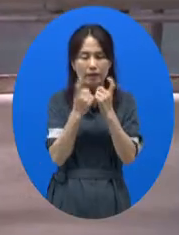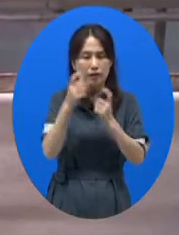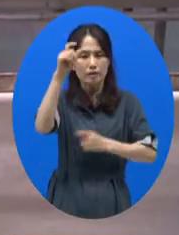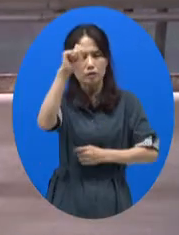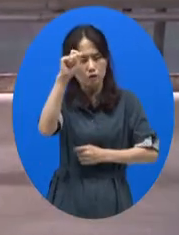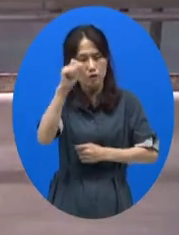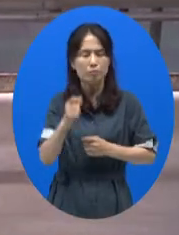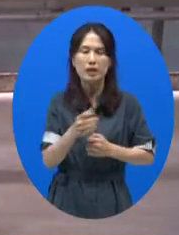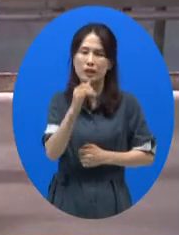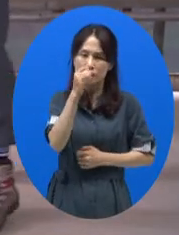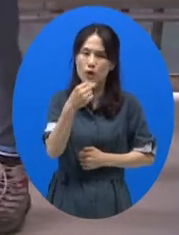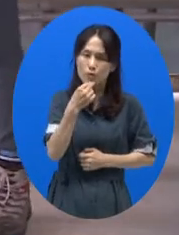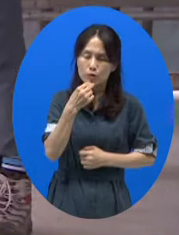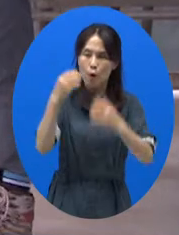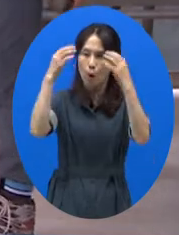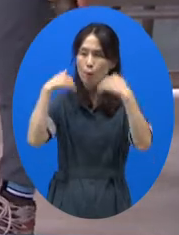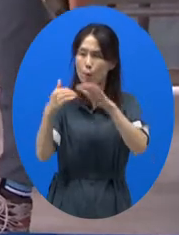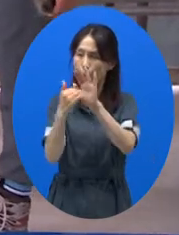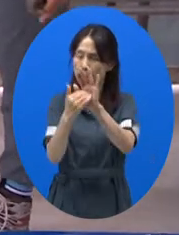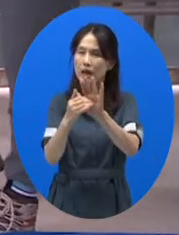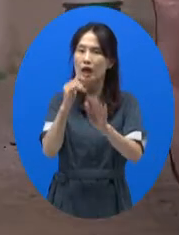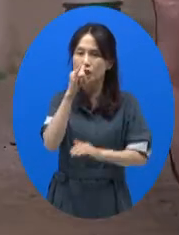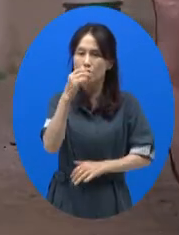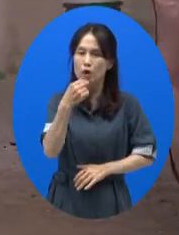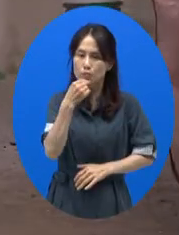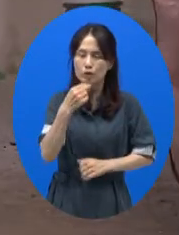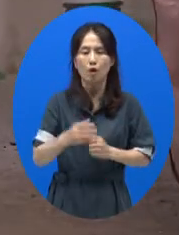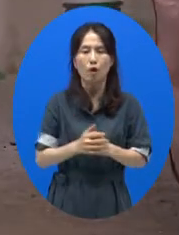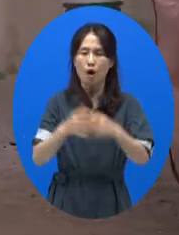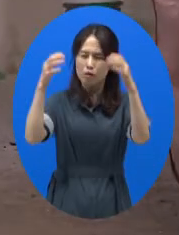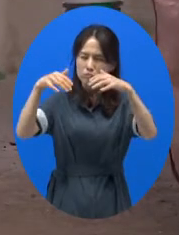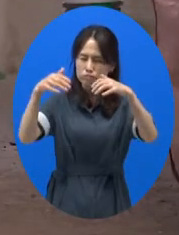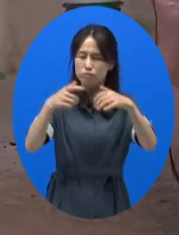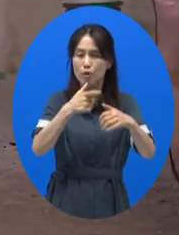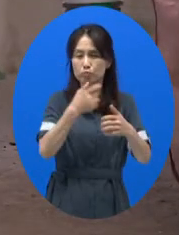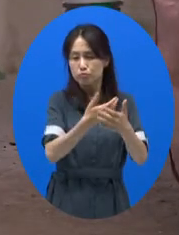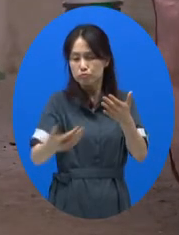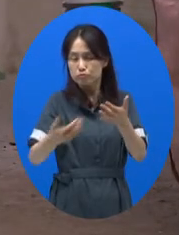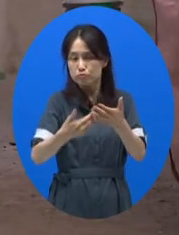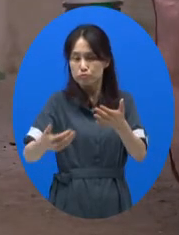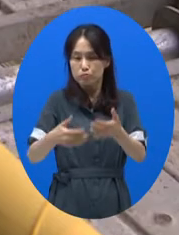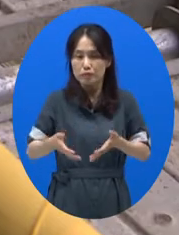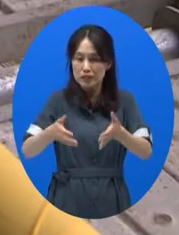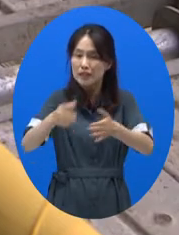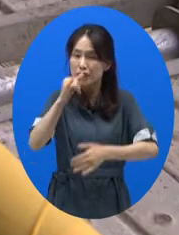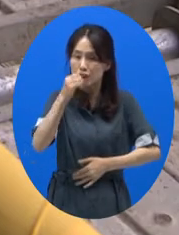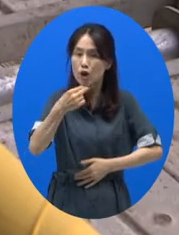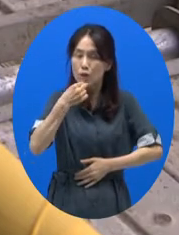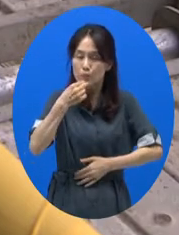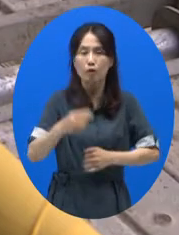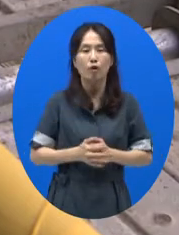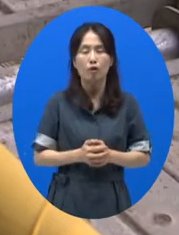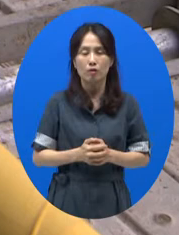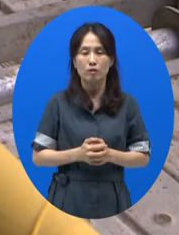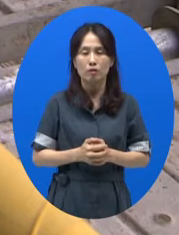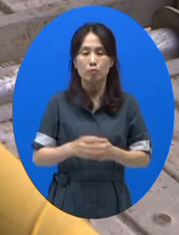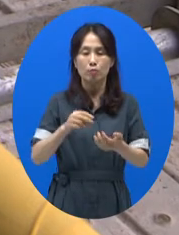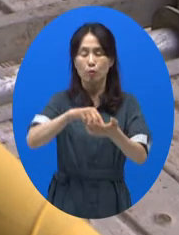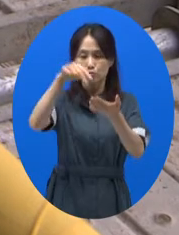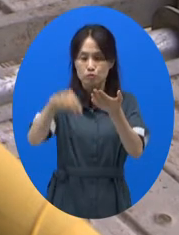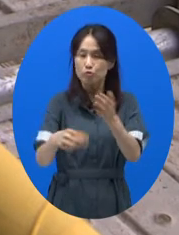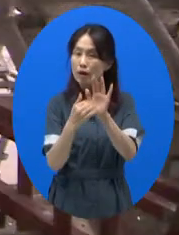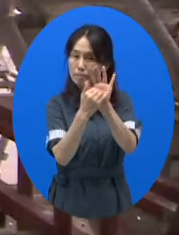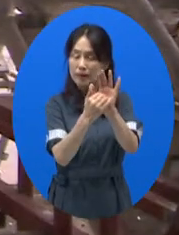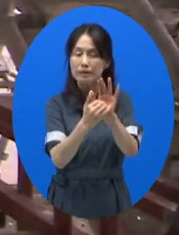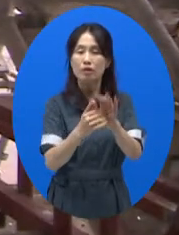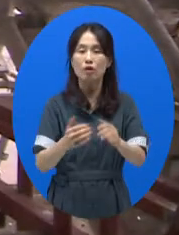여부, 여름철 폭염 대책, 집중호우 대비 수방 및 배수 대책, 추락 방지 시설 및 비계 설치 여부, 공사장